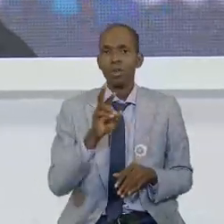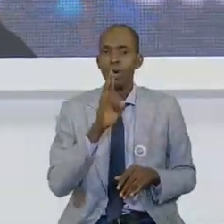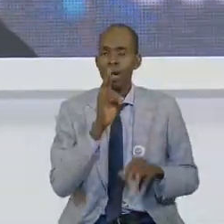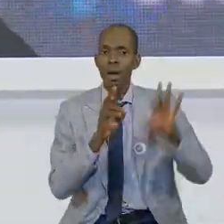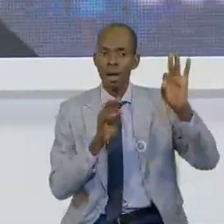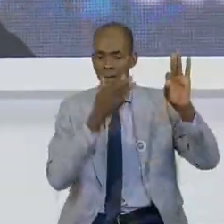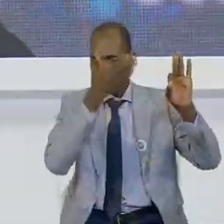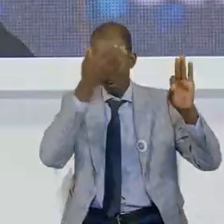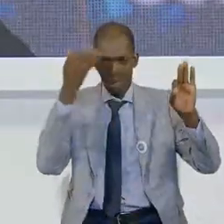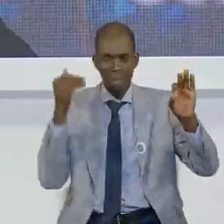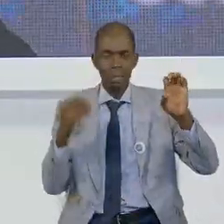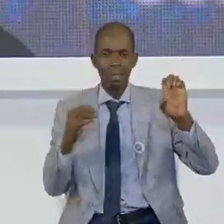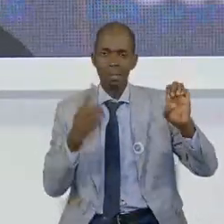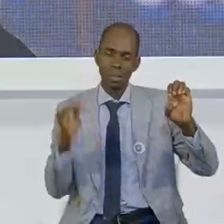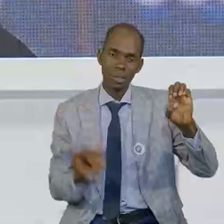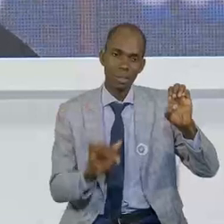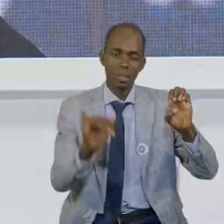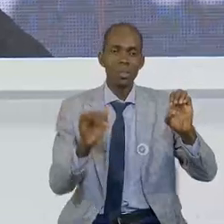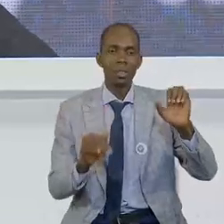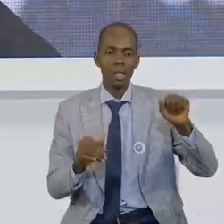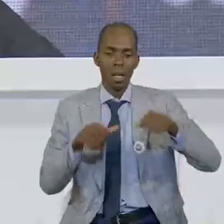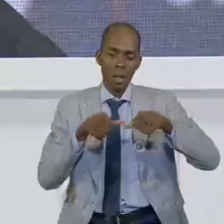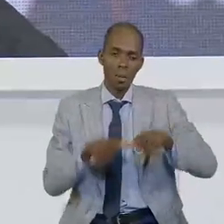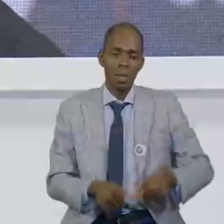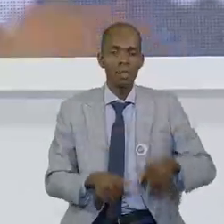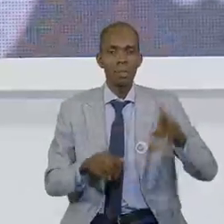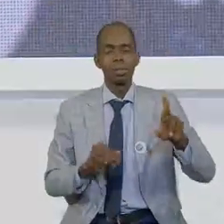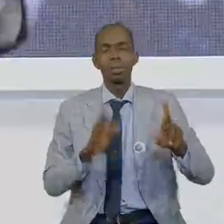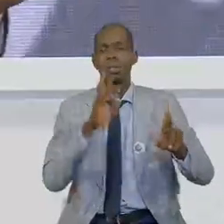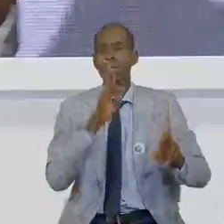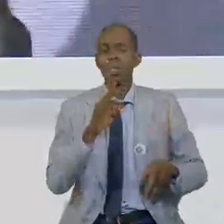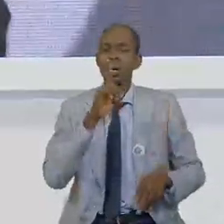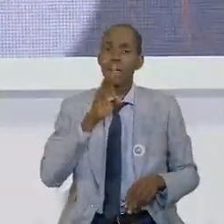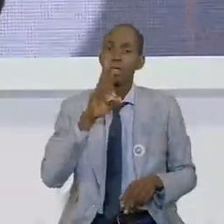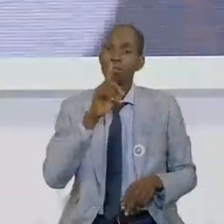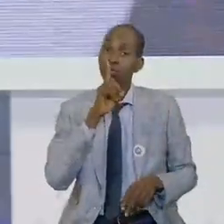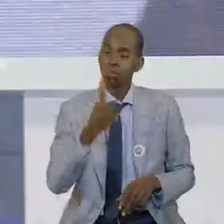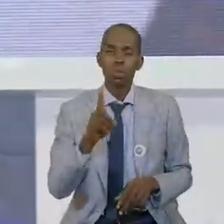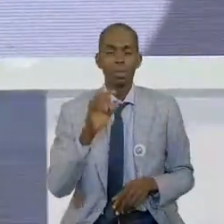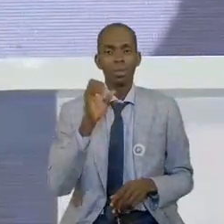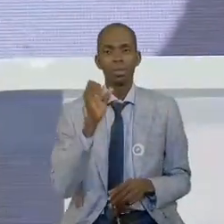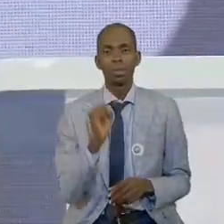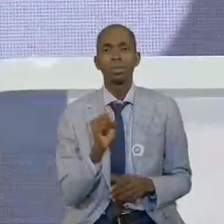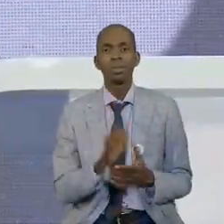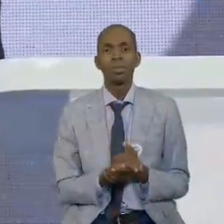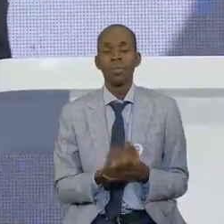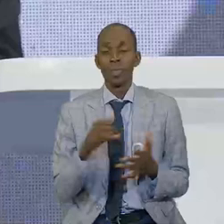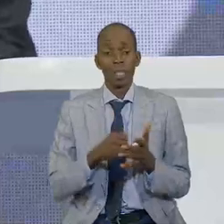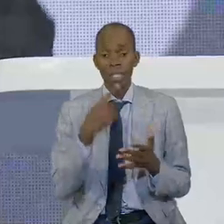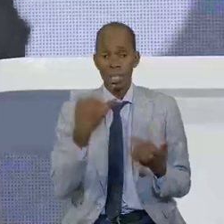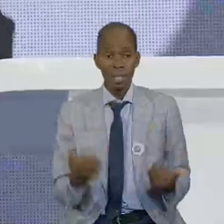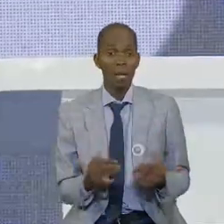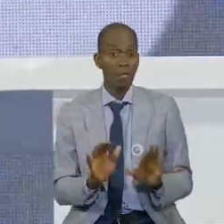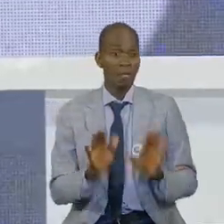eternal abiding reassurance. Tu oublies les réassurances éternelles et permanentes. Says, fear not. Mais il dit ne crains